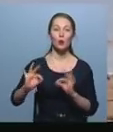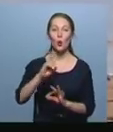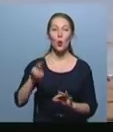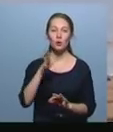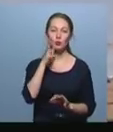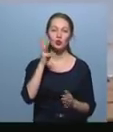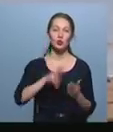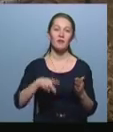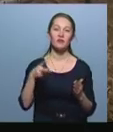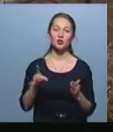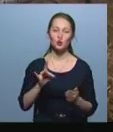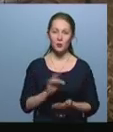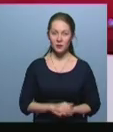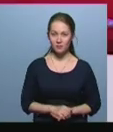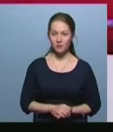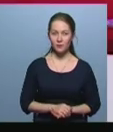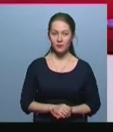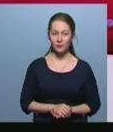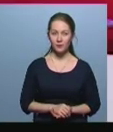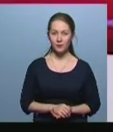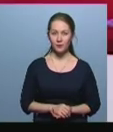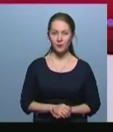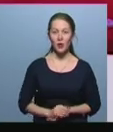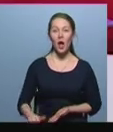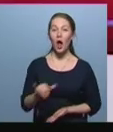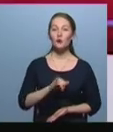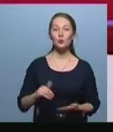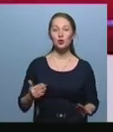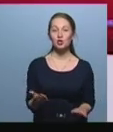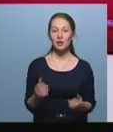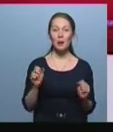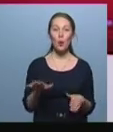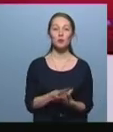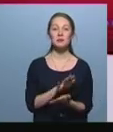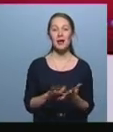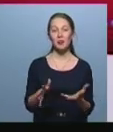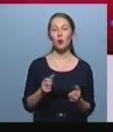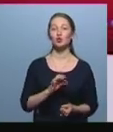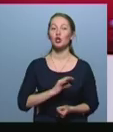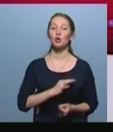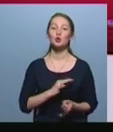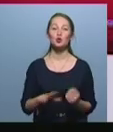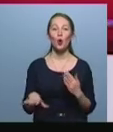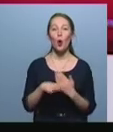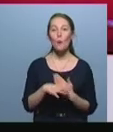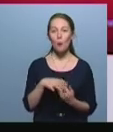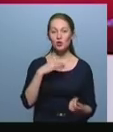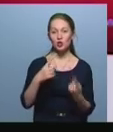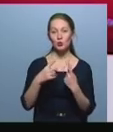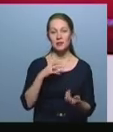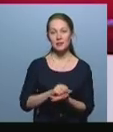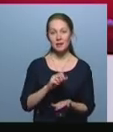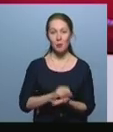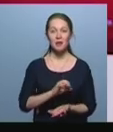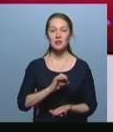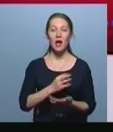до 2000 рублей. В Удмуртии жители могут бесплатно получить юридическую помощь. Консультацией занимаются специалисты